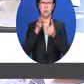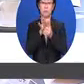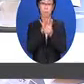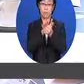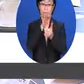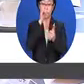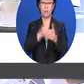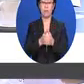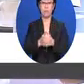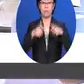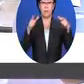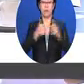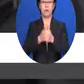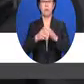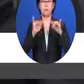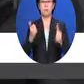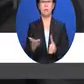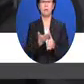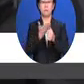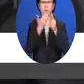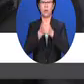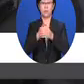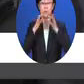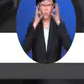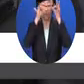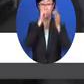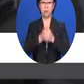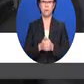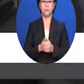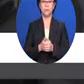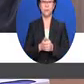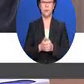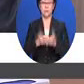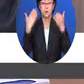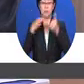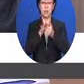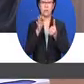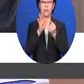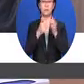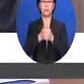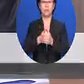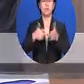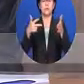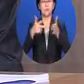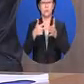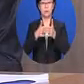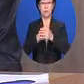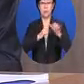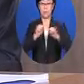지원을 하는 등 지역 인재 육성 발굴에 노력할 것이며 또한 장학사업과 장학재단의 활성화를